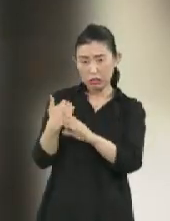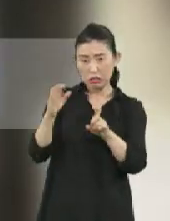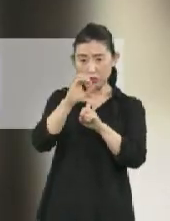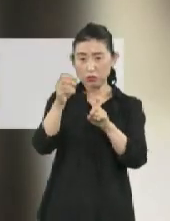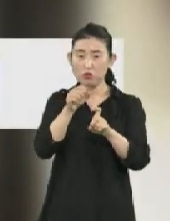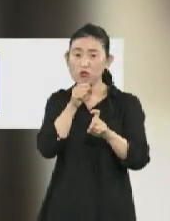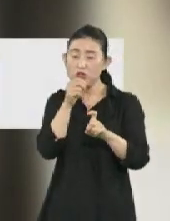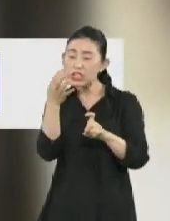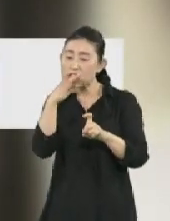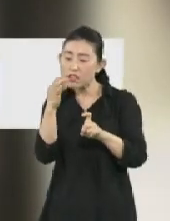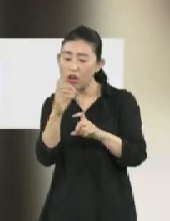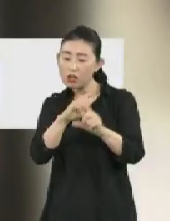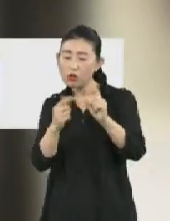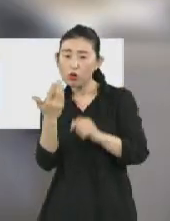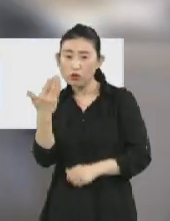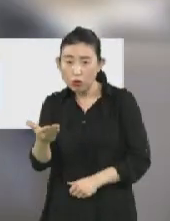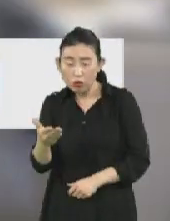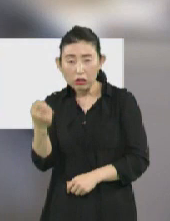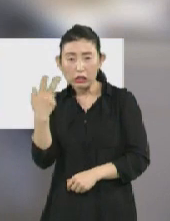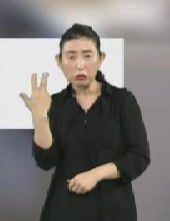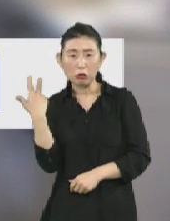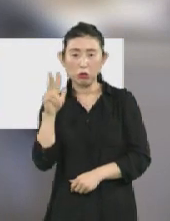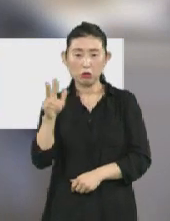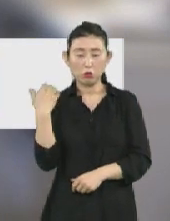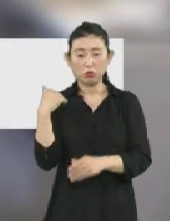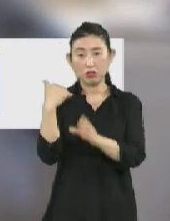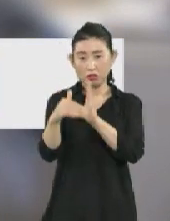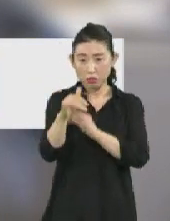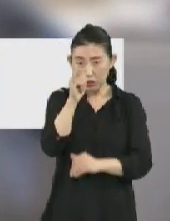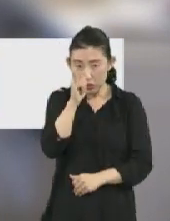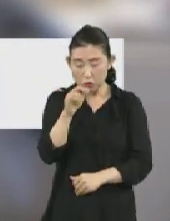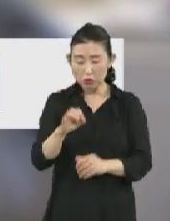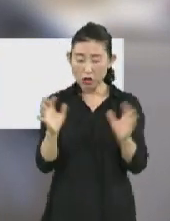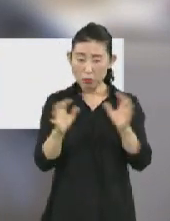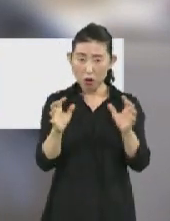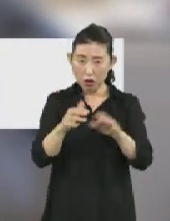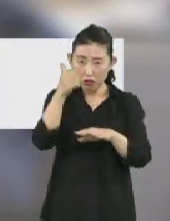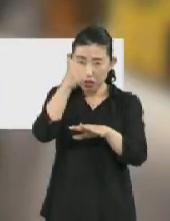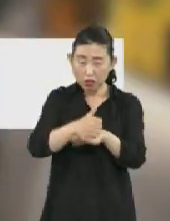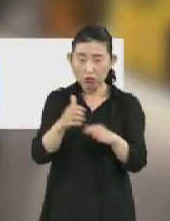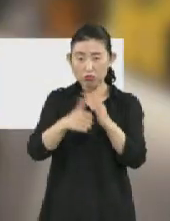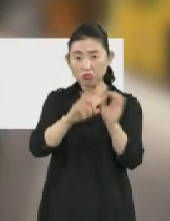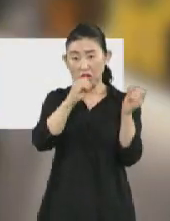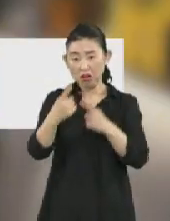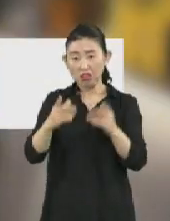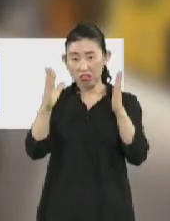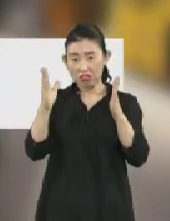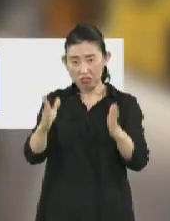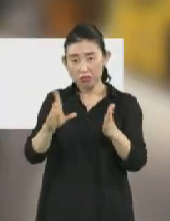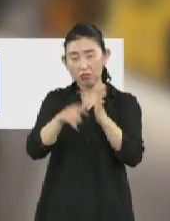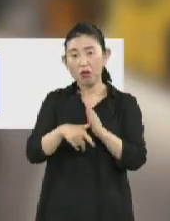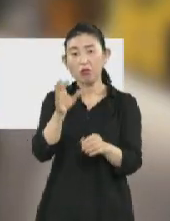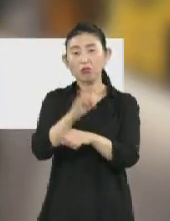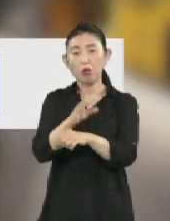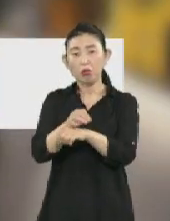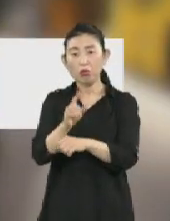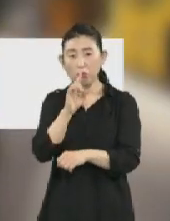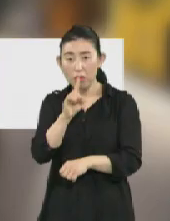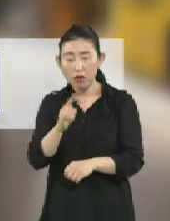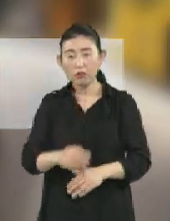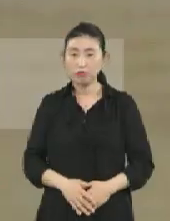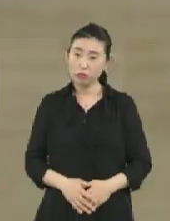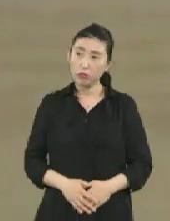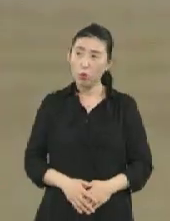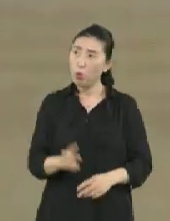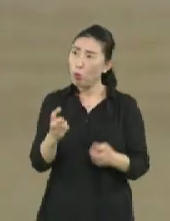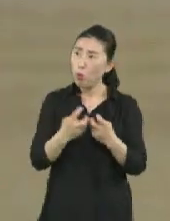10% 캐시백, 즉 이자까지 더해 다시 돌려줄 테니 잘 모아뒀다가 제품 할인 기간에 사용하라는 겁니다.